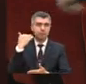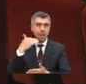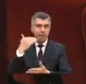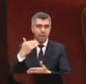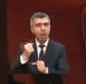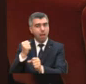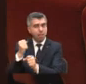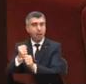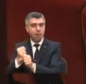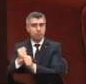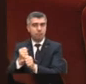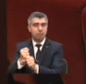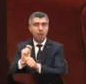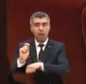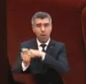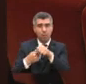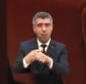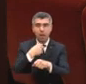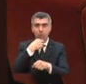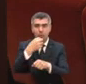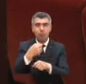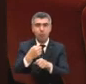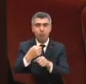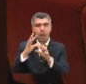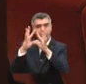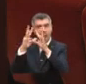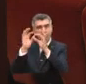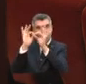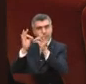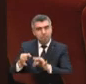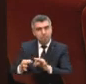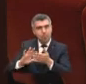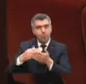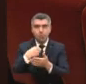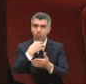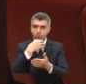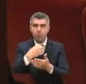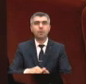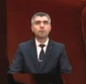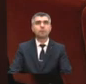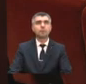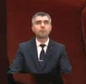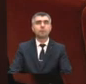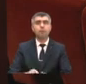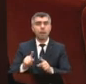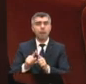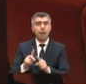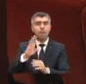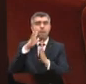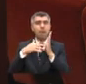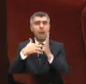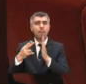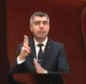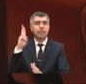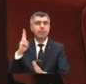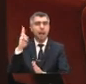مشتغلين، عندنا في الباديه الا بغيتي الاحصائيات ديال هذه الوكاله 12 عندي غنعطيها لك. البرنامج ديال الانطلاقه ايضا كانت عنده